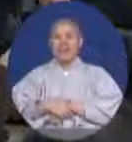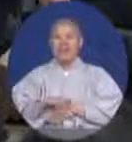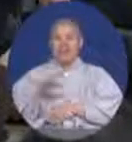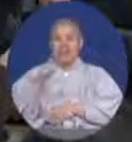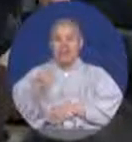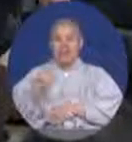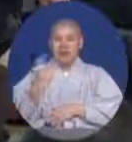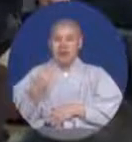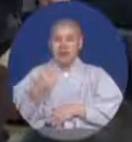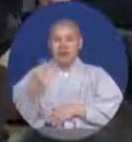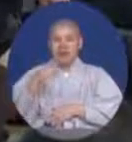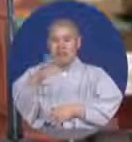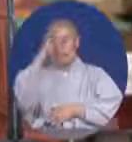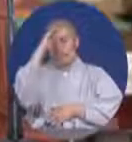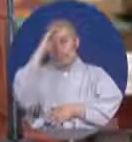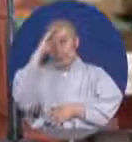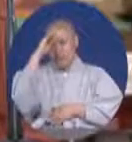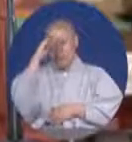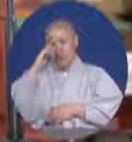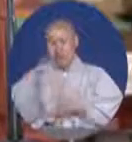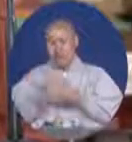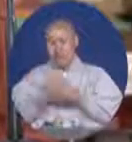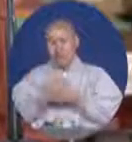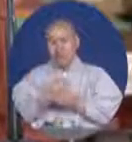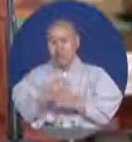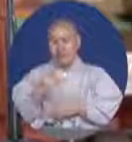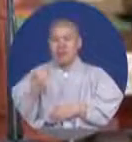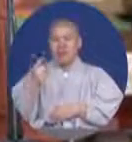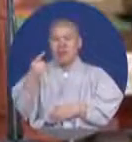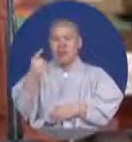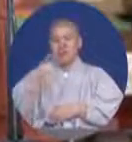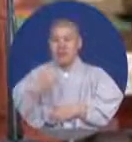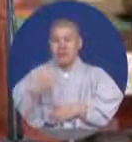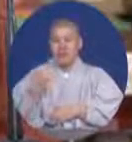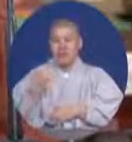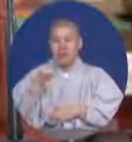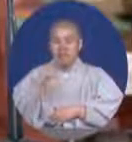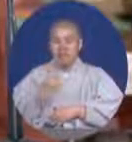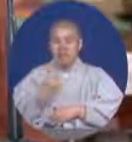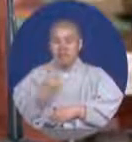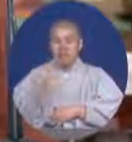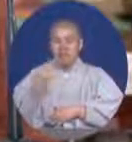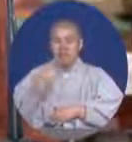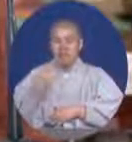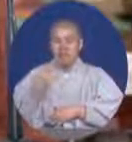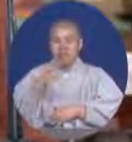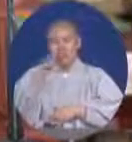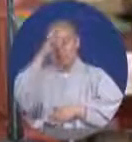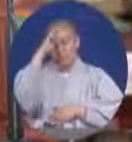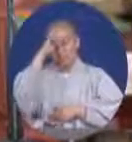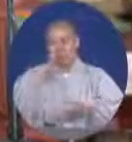100,000번 병나고 100,000번 죽는 게 그게 하나도 병나는 게 아니고 그게 죽는 게 아닌 거예요.